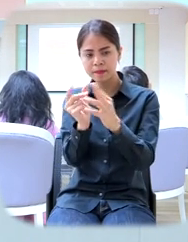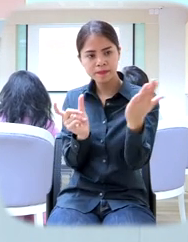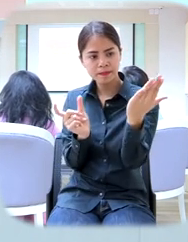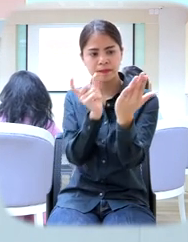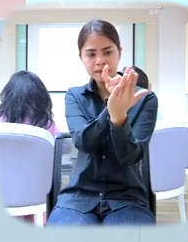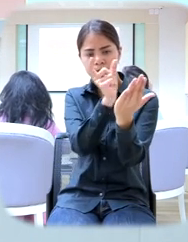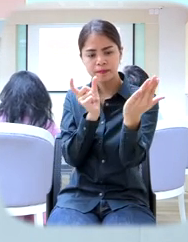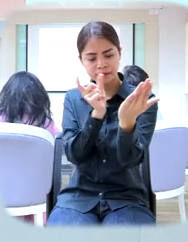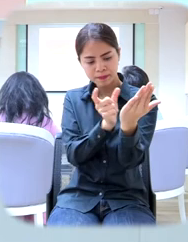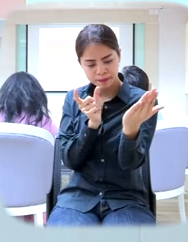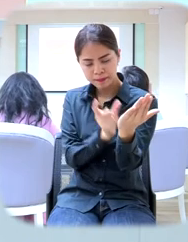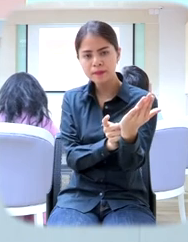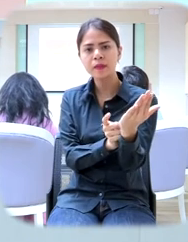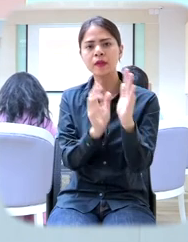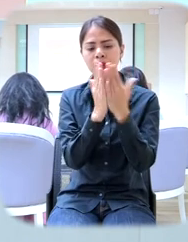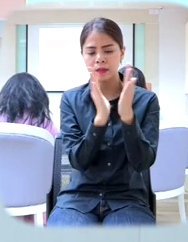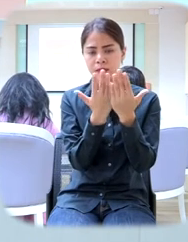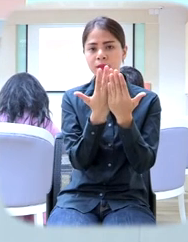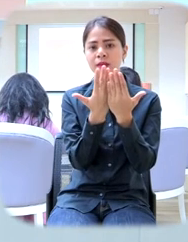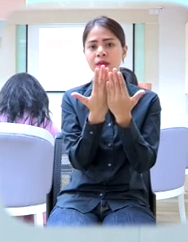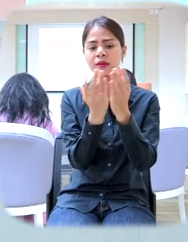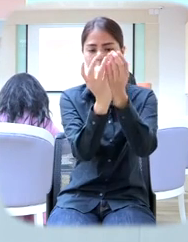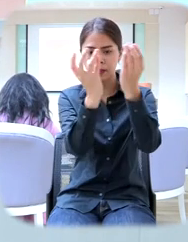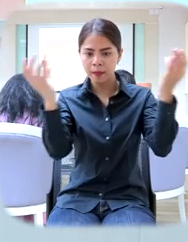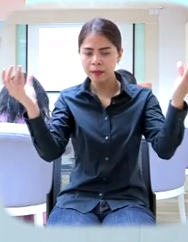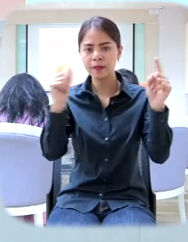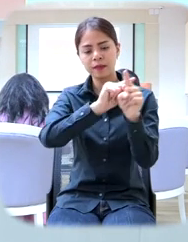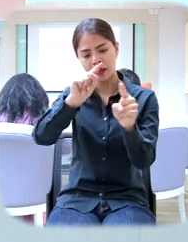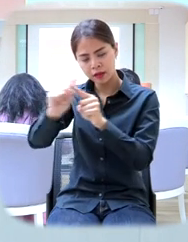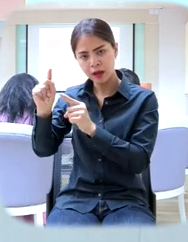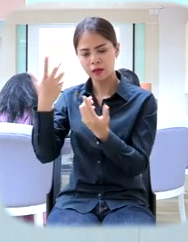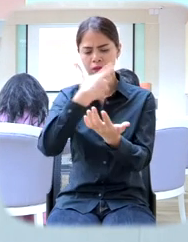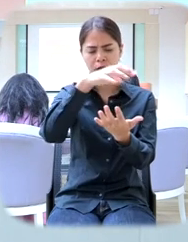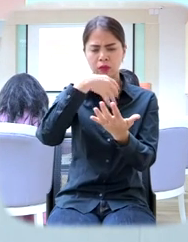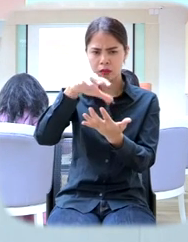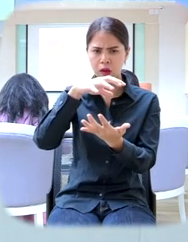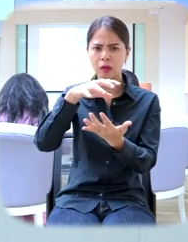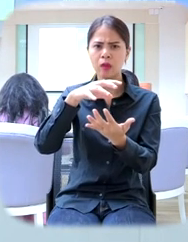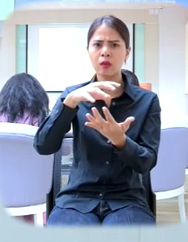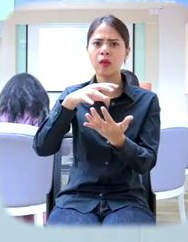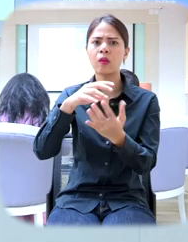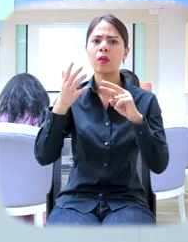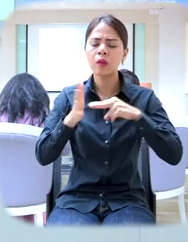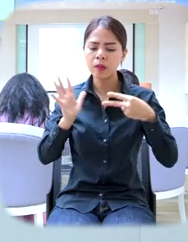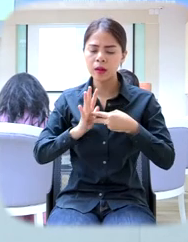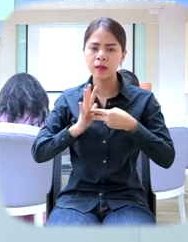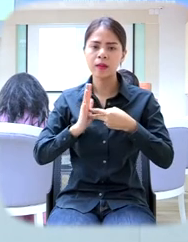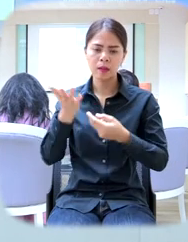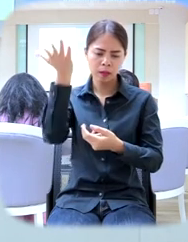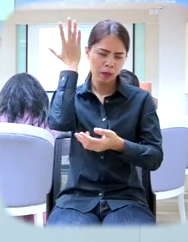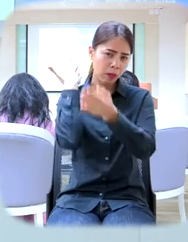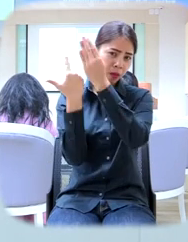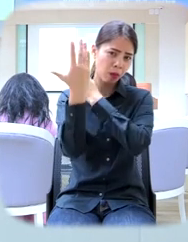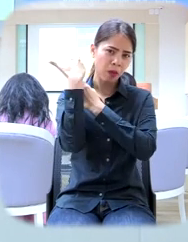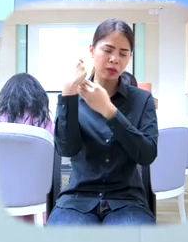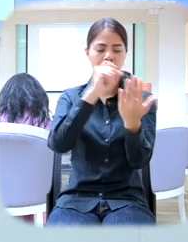ะฮะข้อความจากคัมภีร์ต่างๆเหล่านั้นเนี่ยนำมาลงไว้ด้วยเพราะฉะนั้นมันแสดงให้เห็นว่าตอนที่ท่านเรียบเรียงหรือร